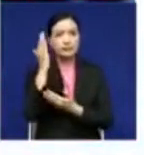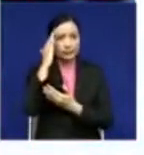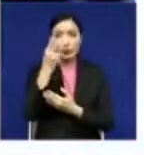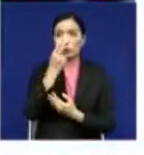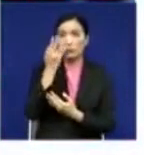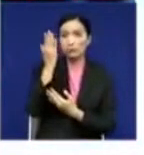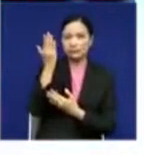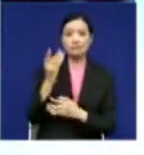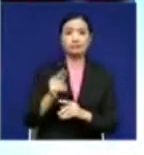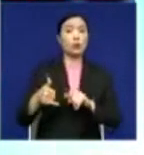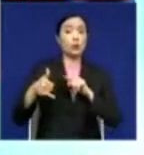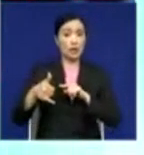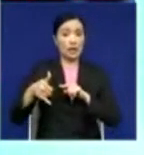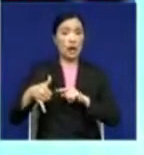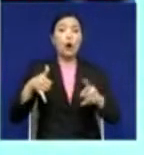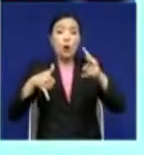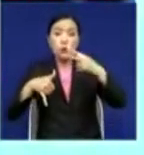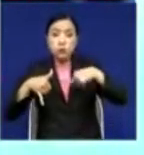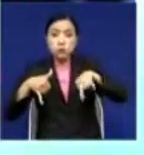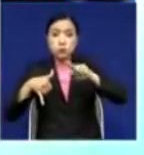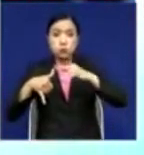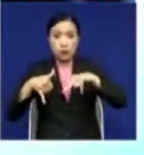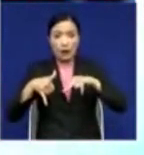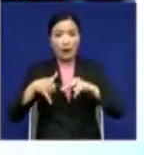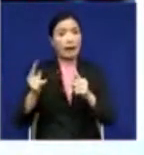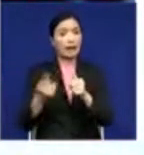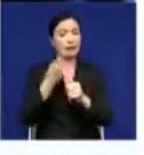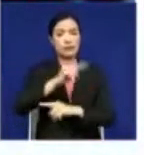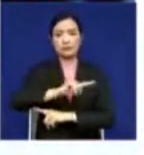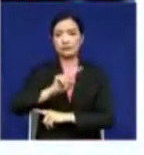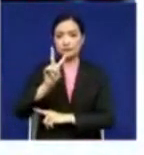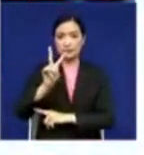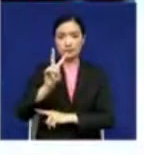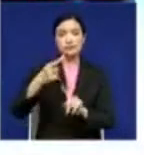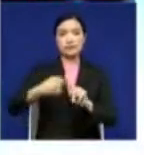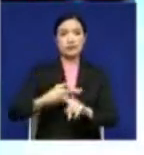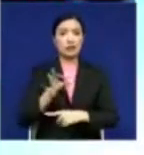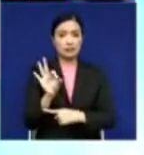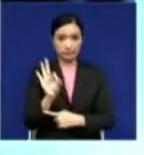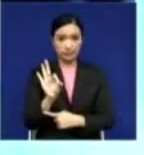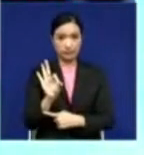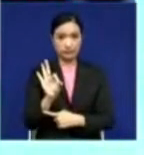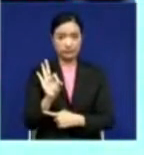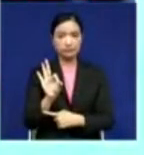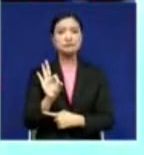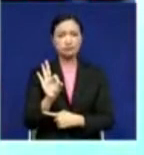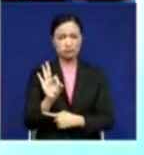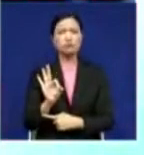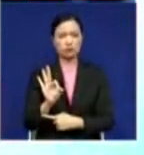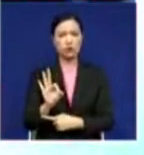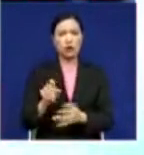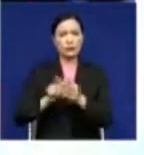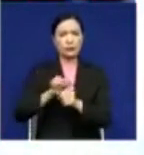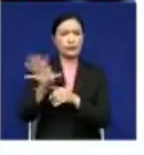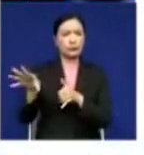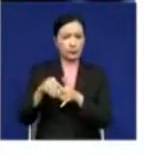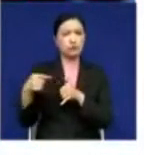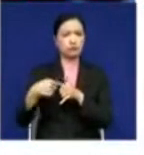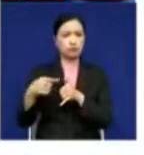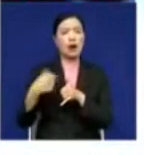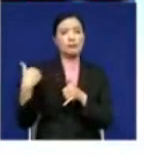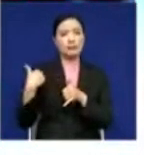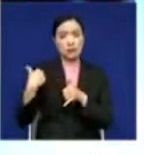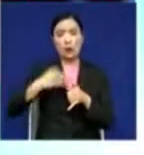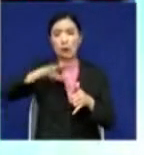ปแต่รายนี้เนี่ยผลการตรวจหาเชื้อครั้งแรกเมื่อวันที่2กันยายนนะครับพบเชื้อนะครับข้อมูลการเจ็บป่ว